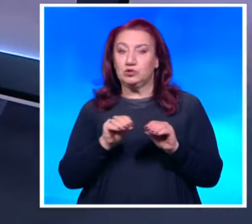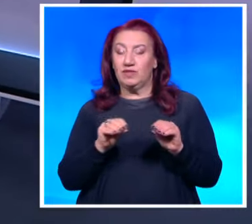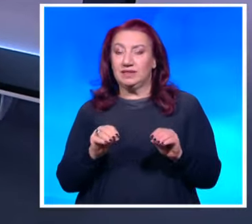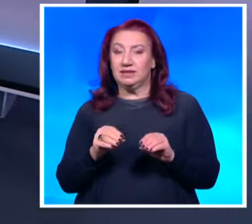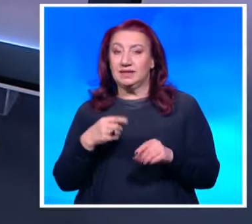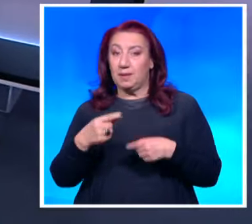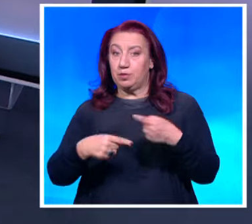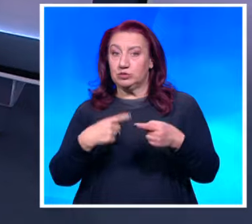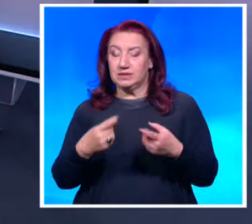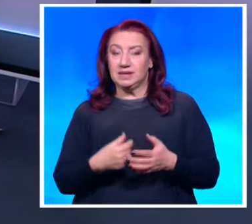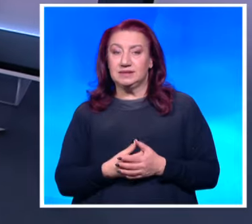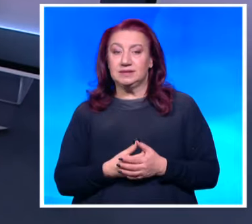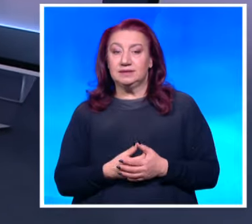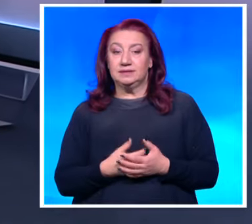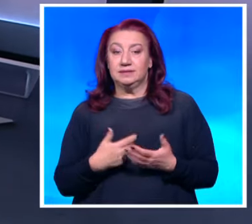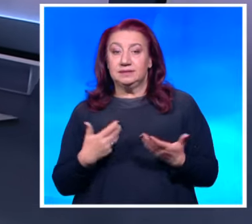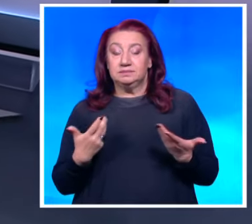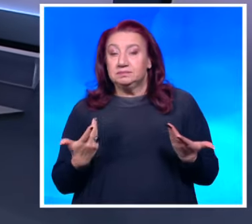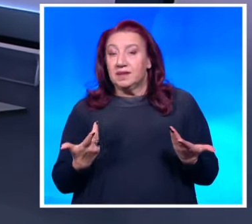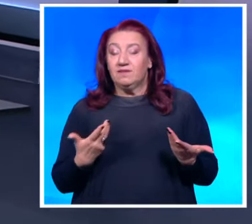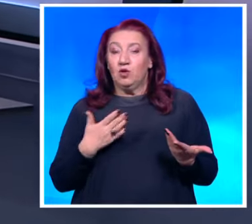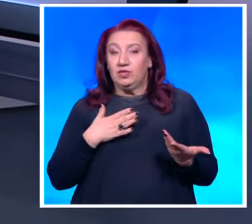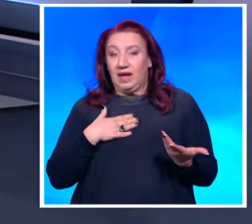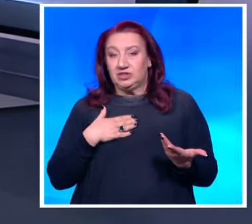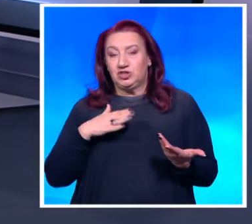какво нашите деца са повече от другите?